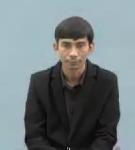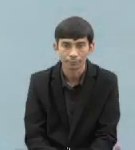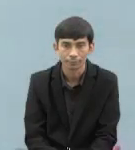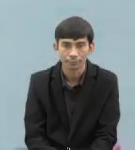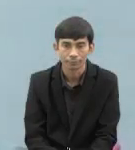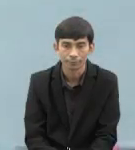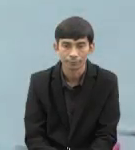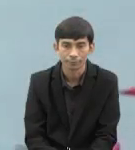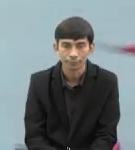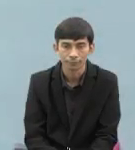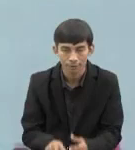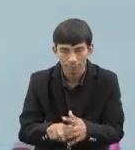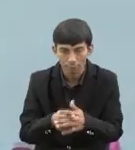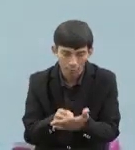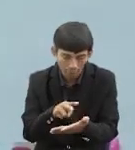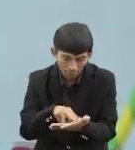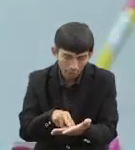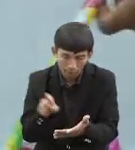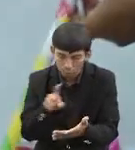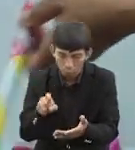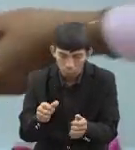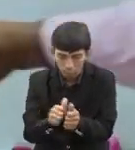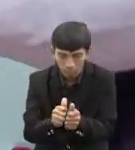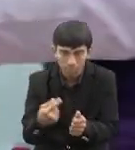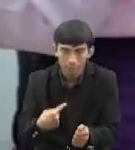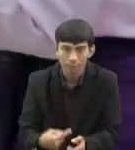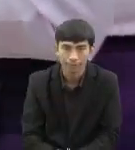Chạm đáp an xong nuôi cho mình nhạc rú.